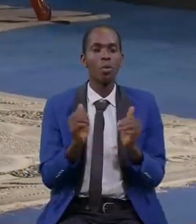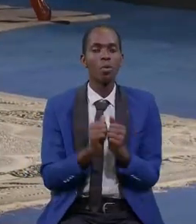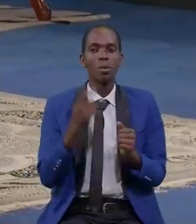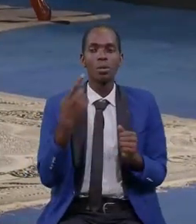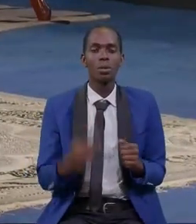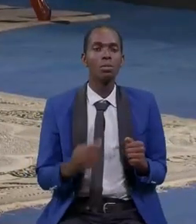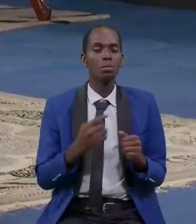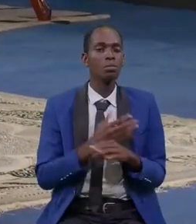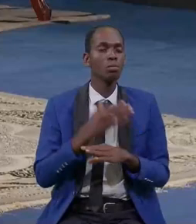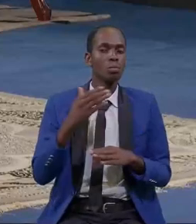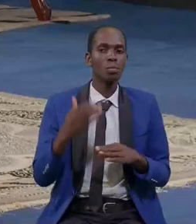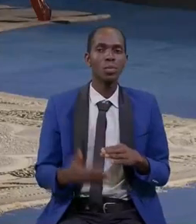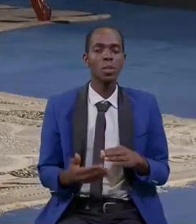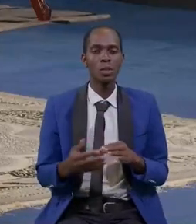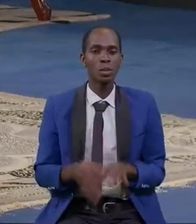avec